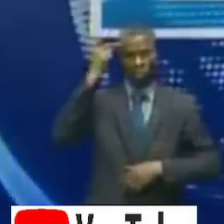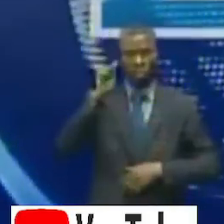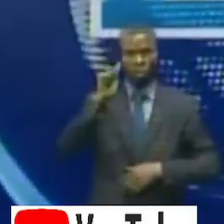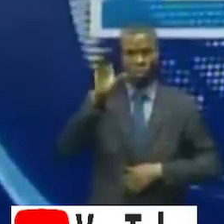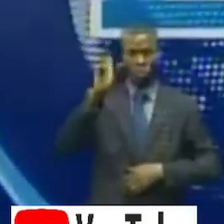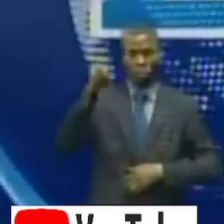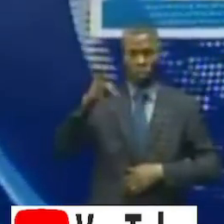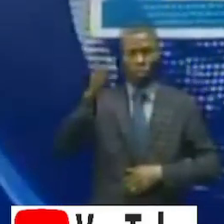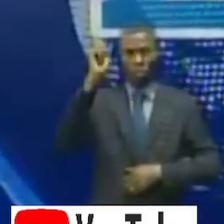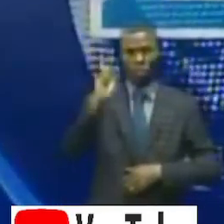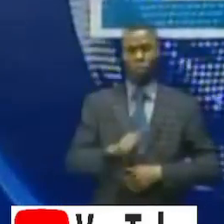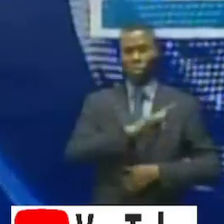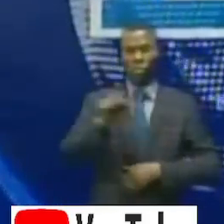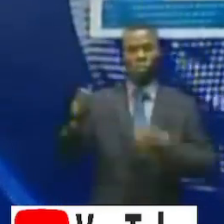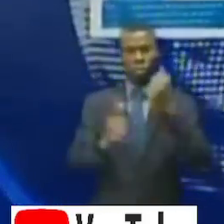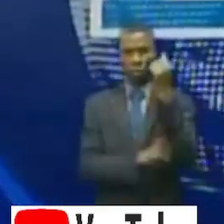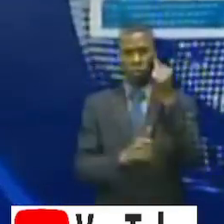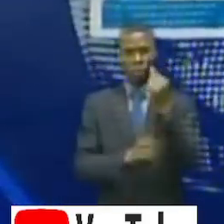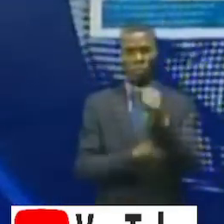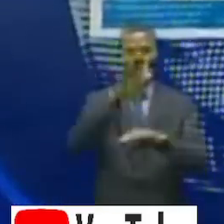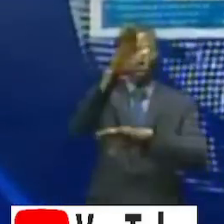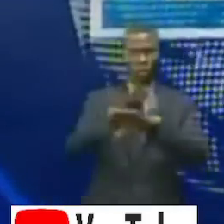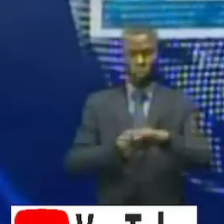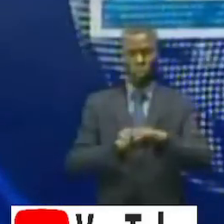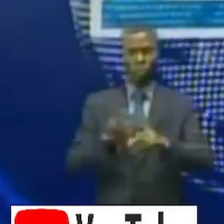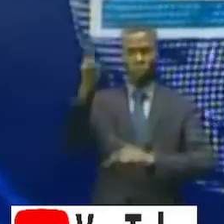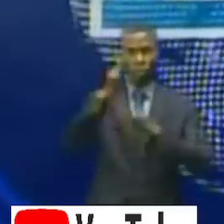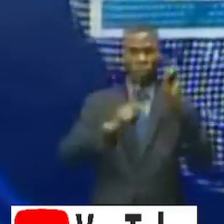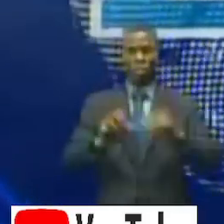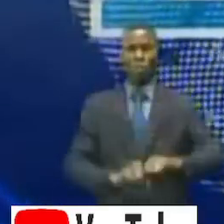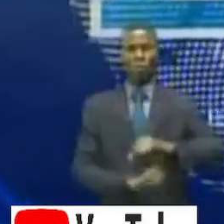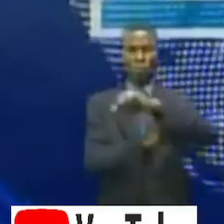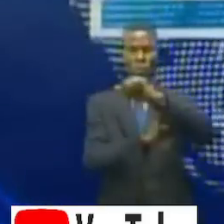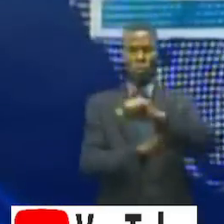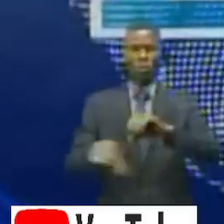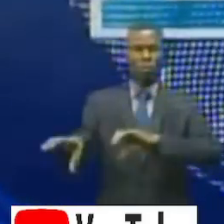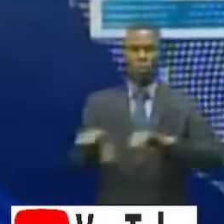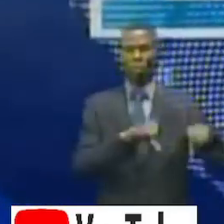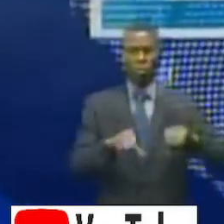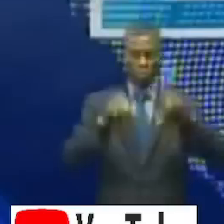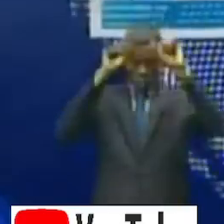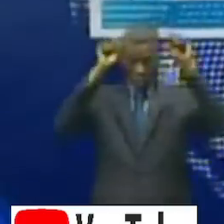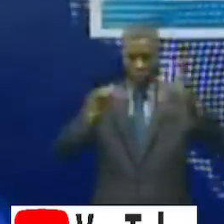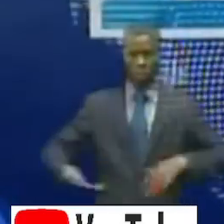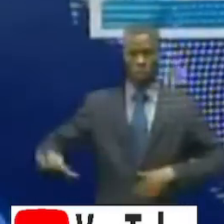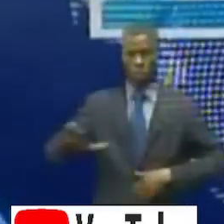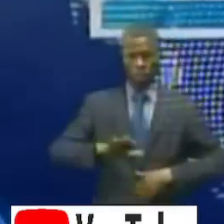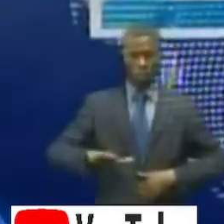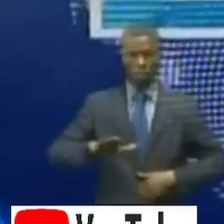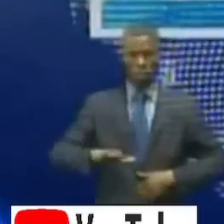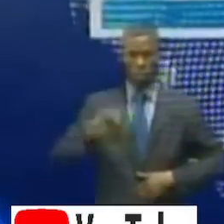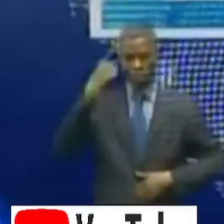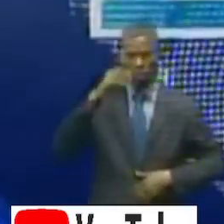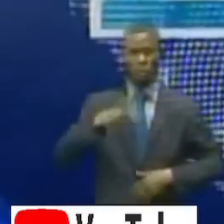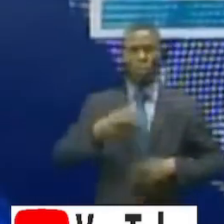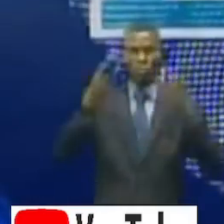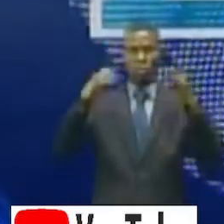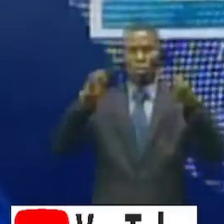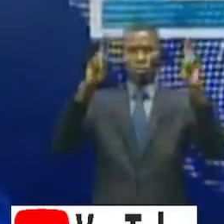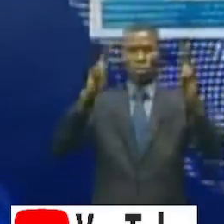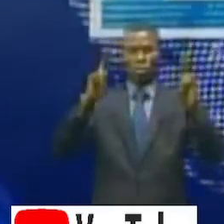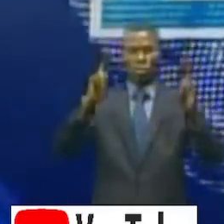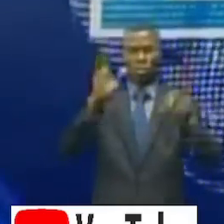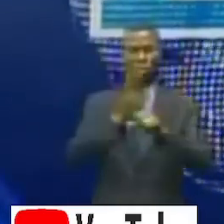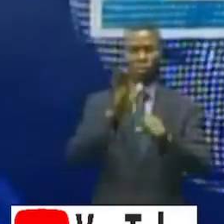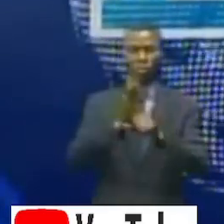100 000 personnes, Gentiline Ngobila a invité ses militants à soutenir les actions du président de la République pour obtenir une